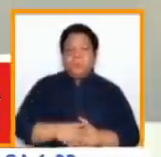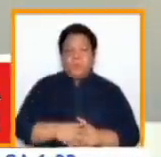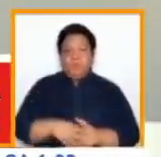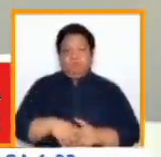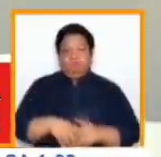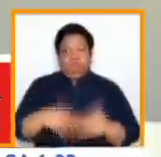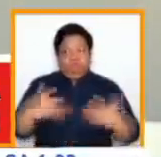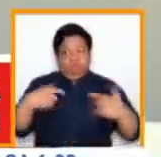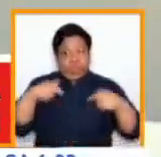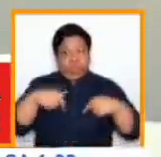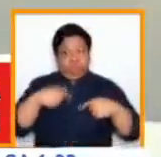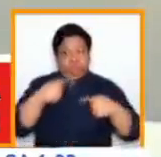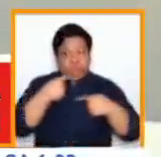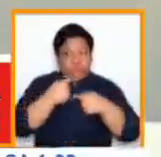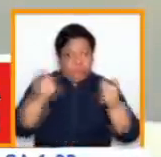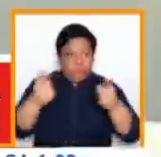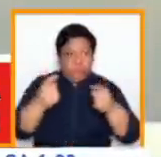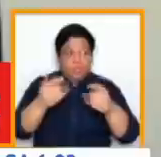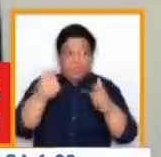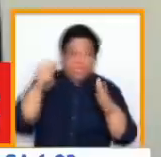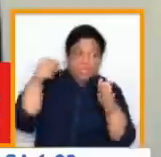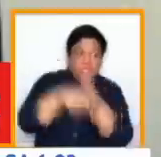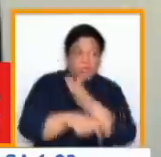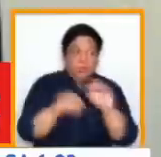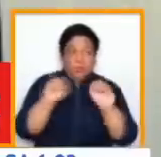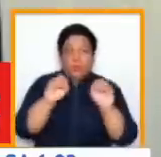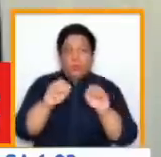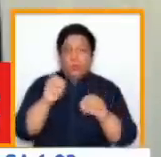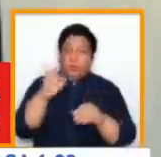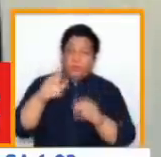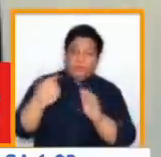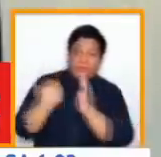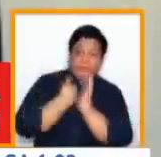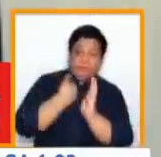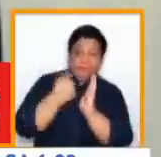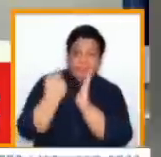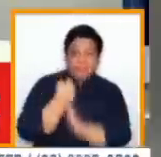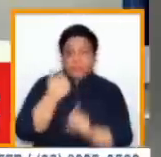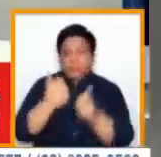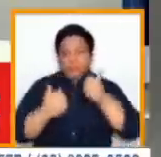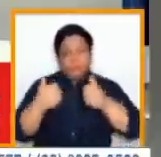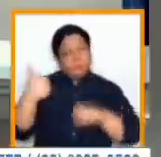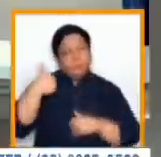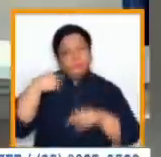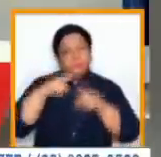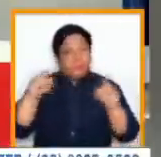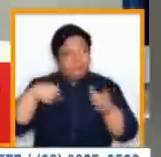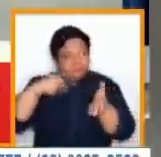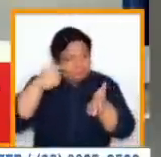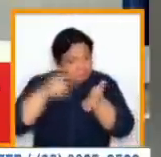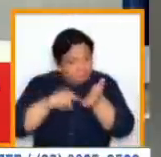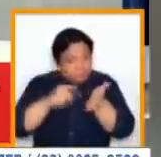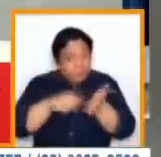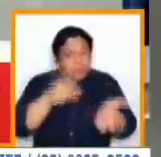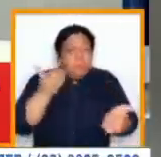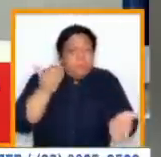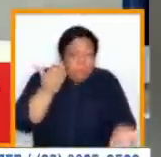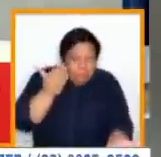walang foul play o meron o suicide. Lumalabas dito sa investigation more on possibility